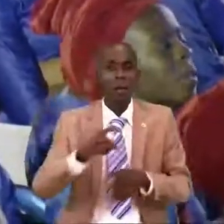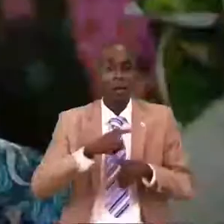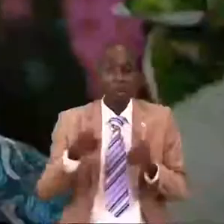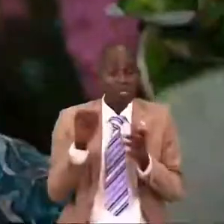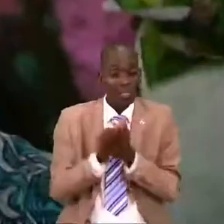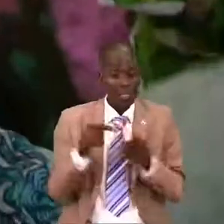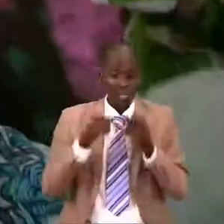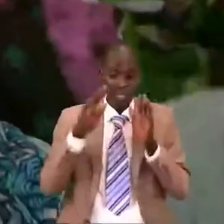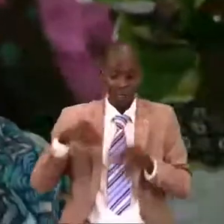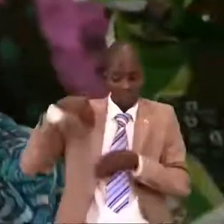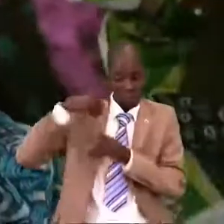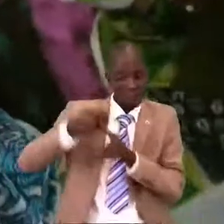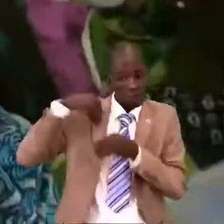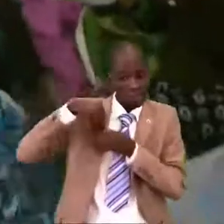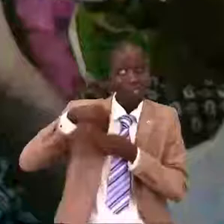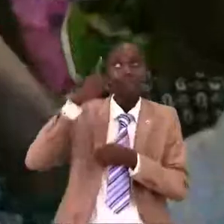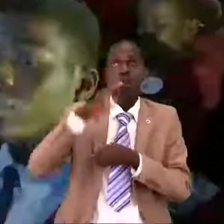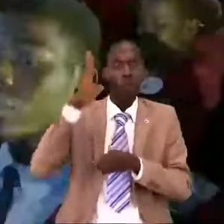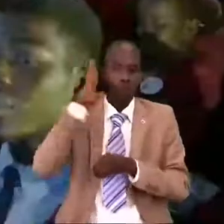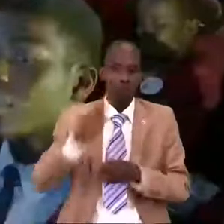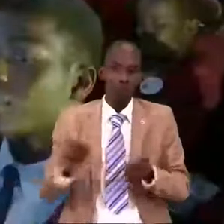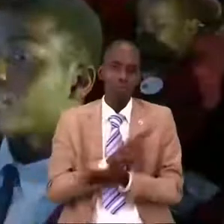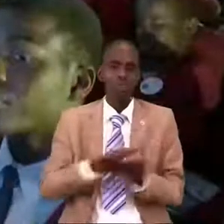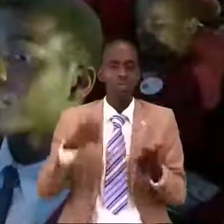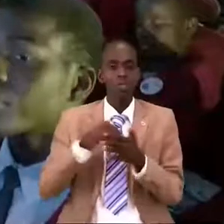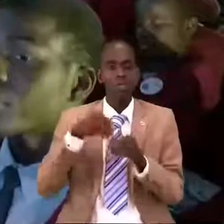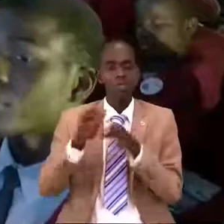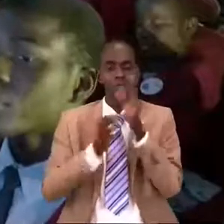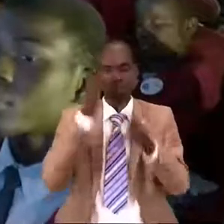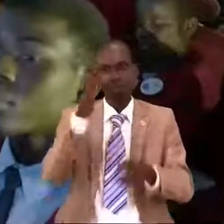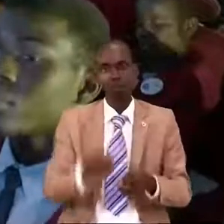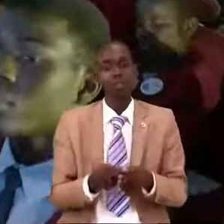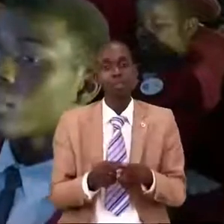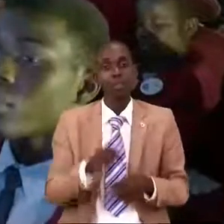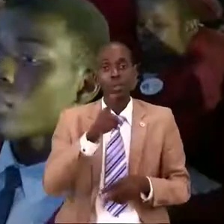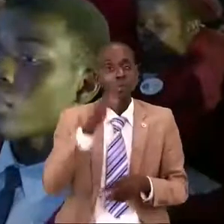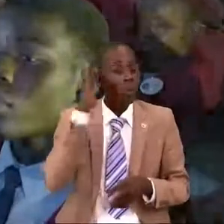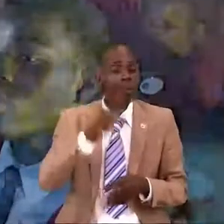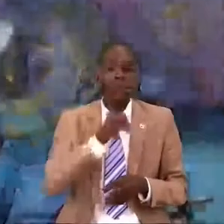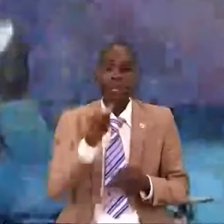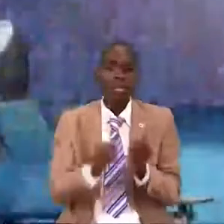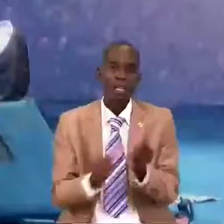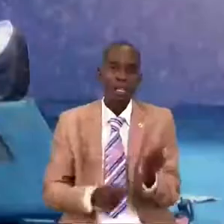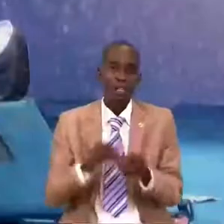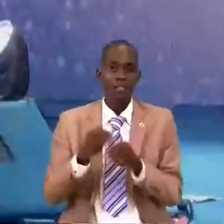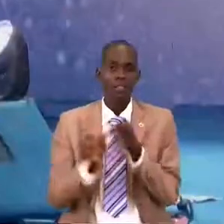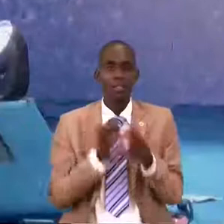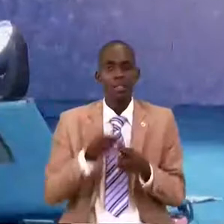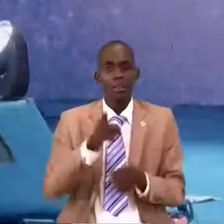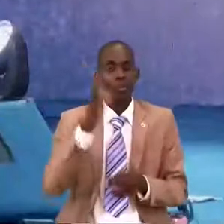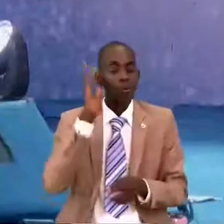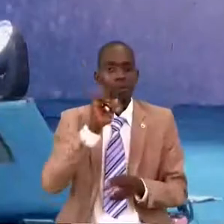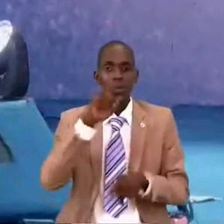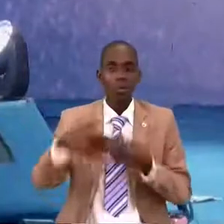Tu ne vas pas rétrograder, tu ne retourneras pas loin du Seigneur. L'ennemi intérieur et l'ennemi